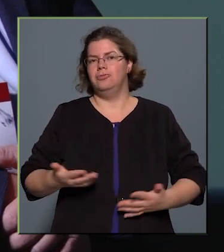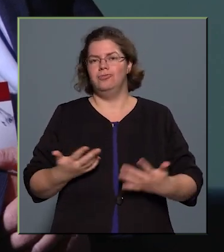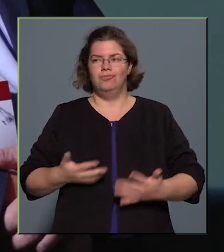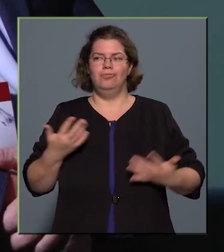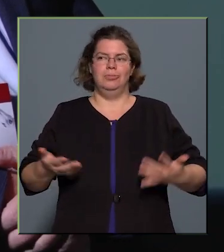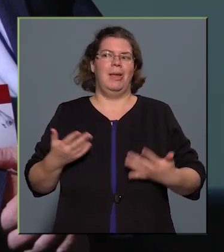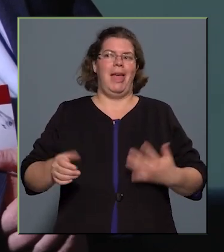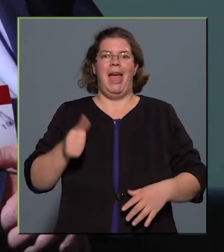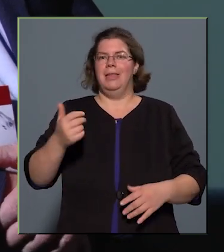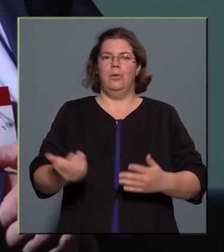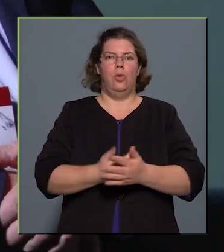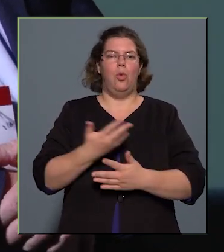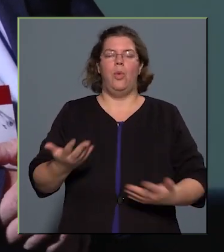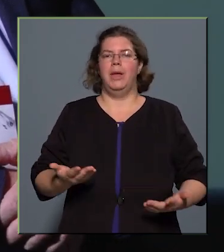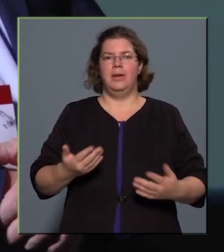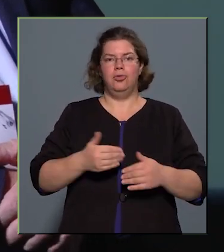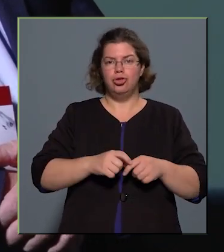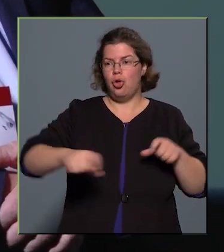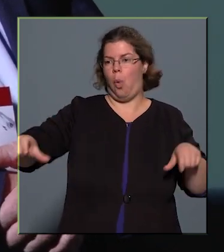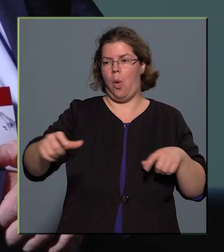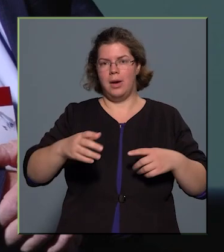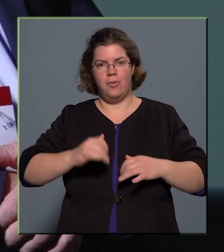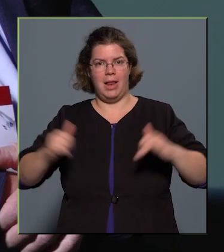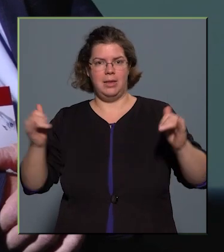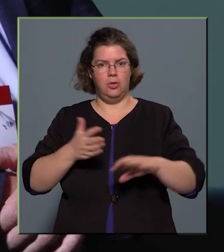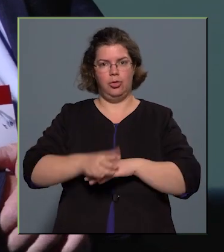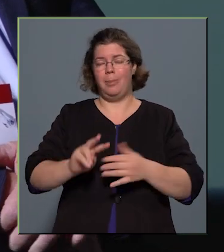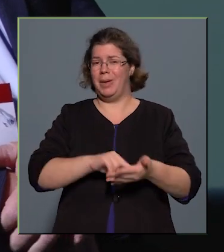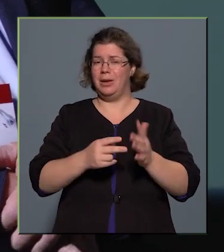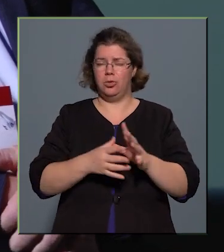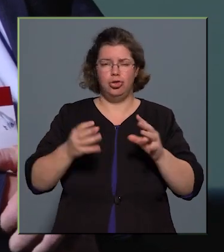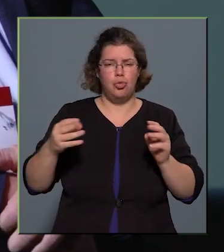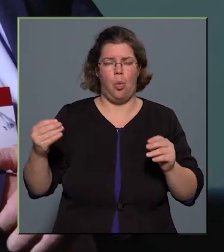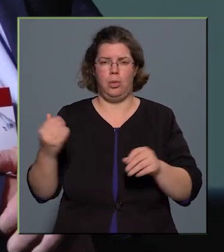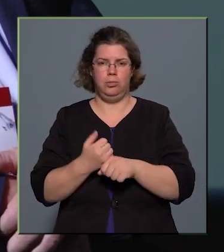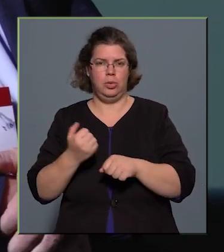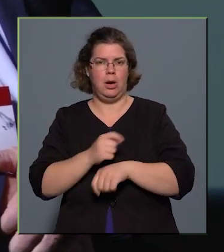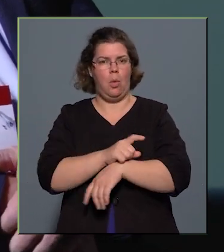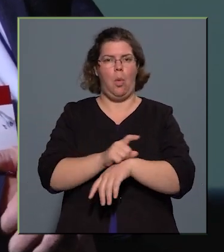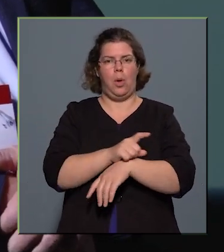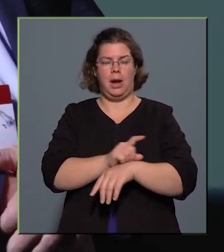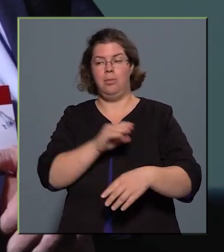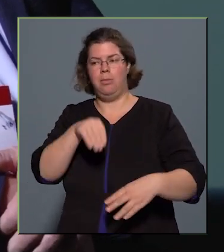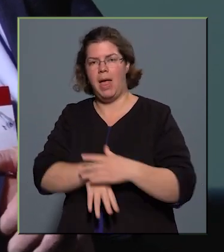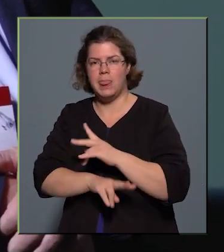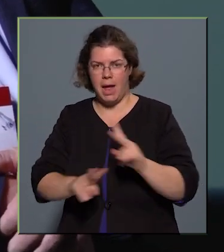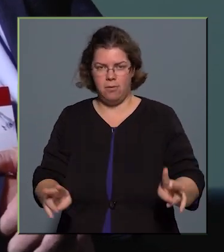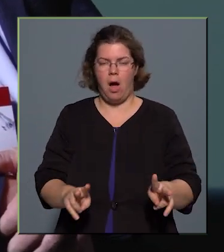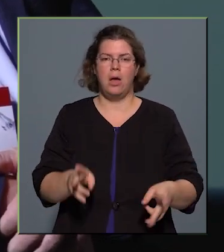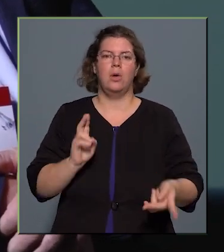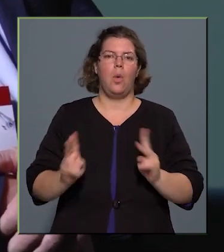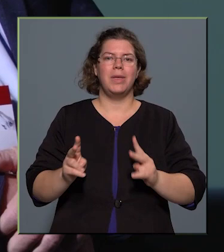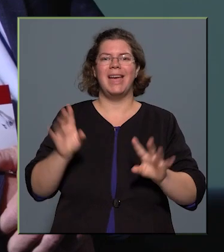tehát egy új sornak a fejlesztése során egy mérnöknek rengeteg munka órája benne van abban, hogy